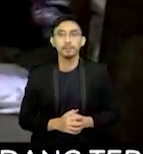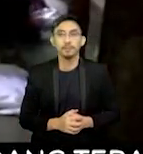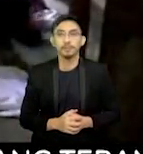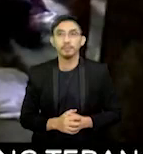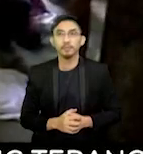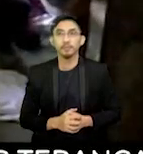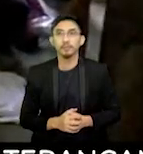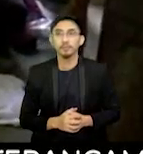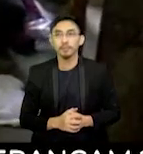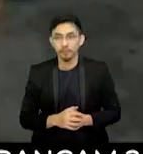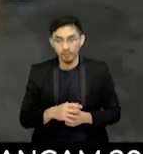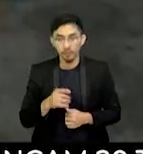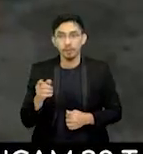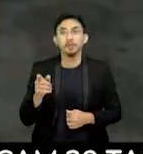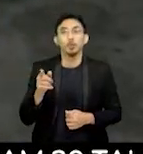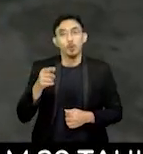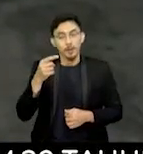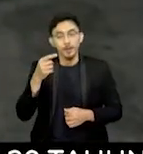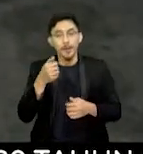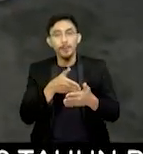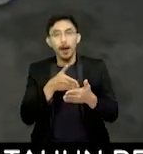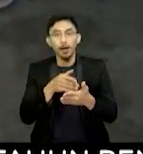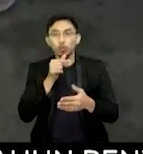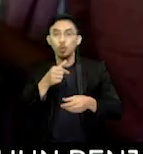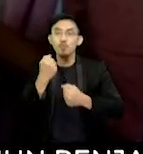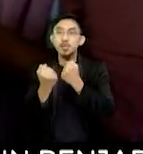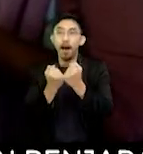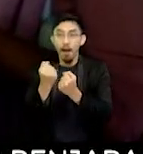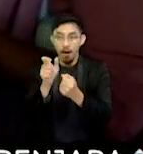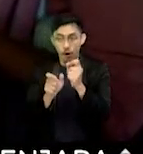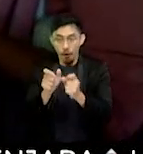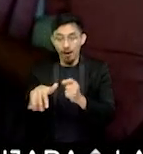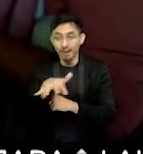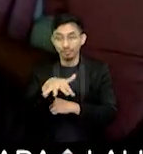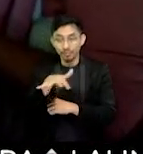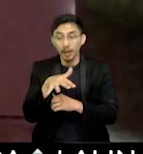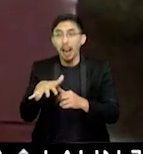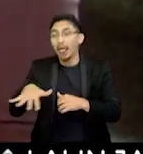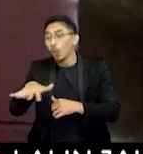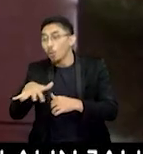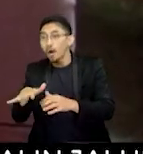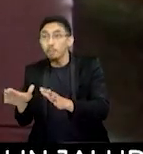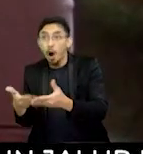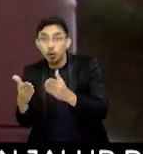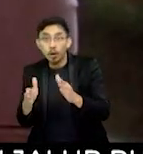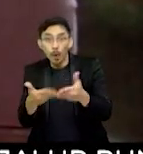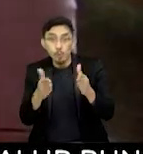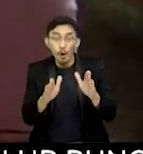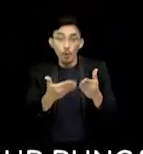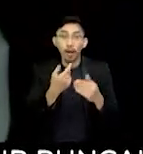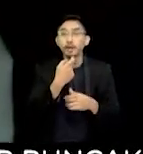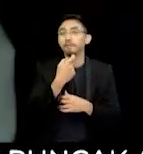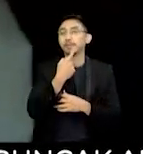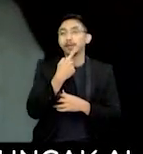Ekonomi hijau menjadi tantangan bagi pelaku usaha untuk menjawab solusi lingkungan dan pembangunan yang berkelanjutan. Penerapan ekonomi hijau dalam